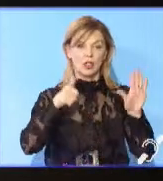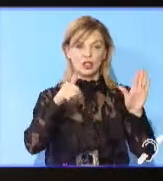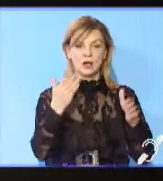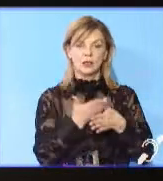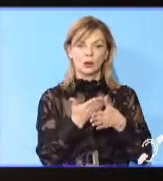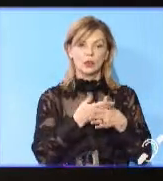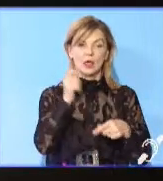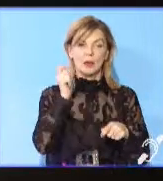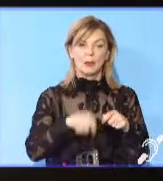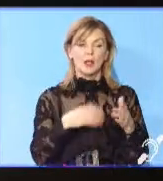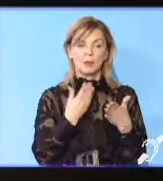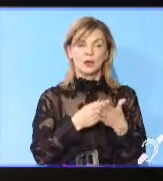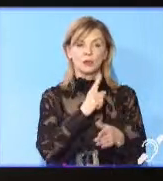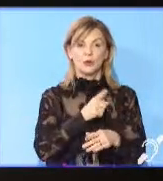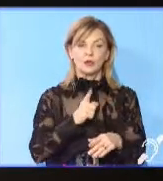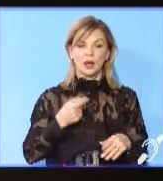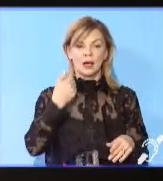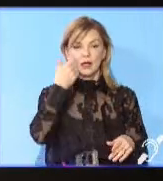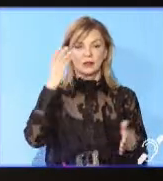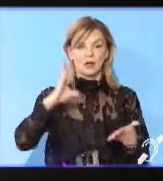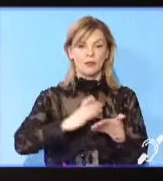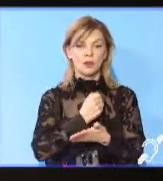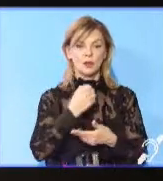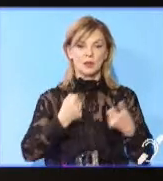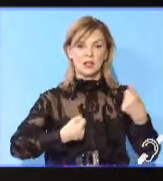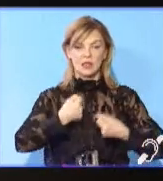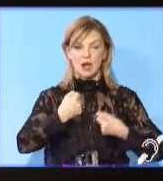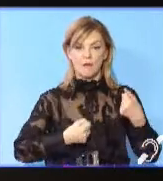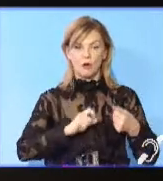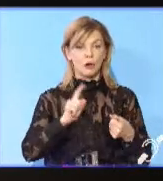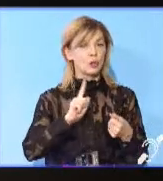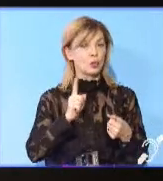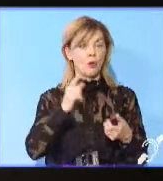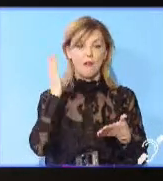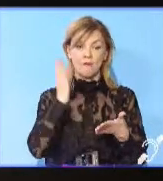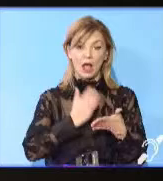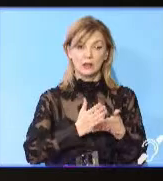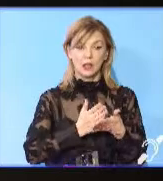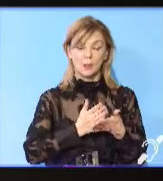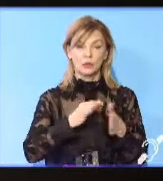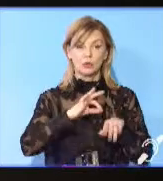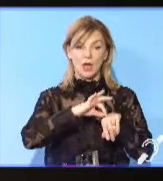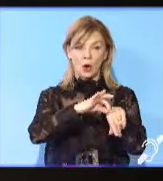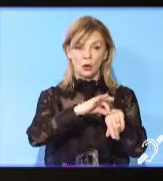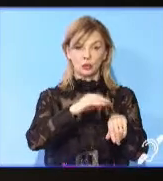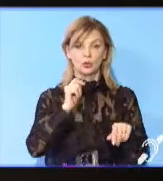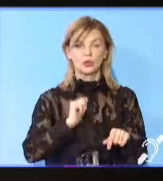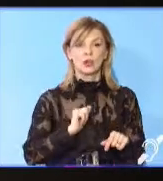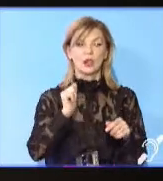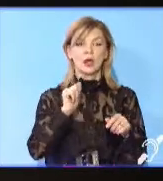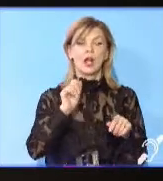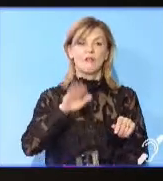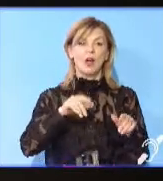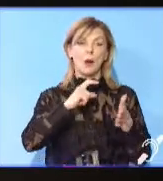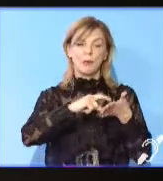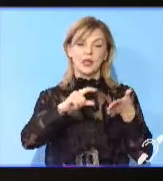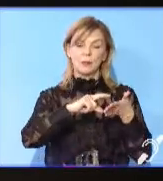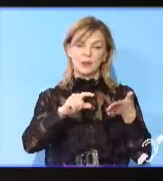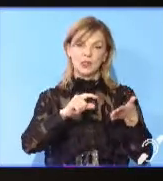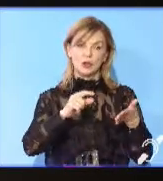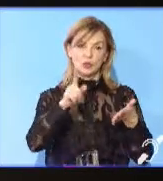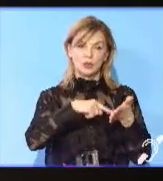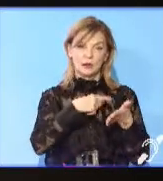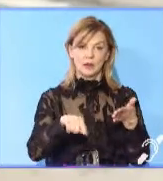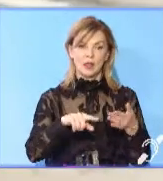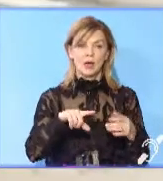dosare penale pentru fiecare ocazie cu care a fost prins la volan, deși avea dreptul de a conduce suspendat. Este cercetat penal și